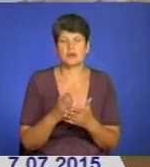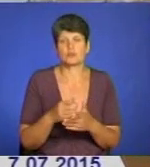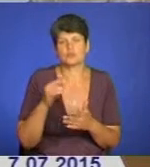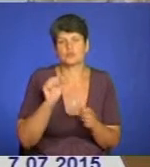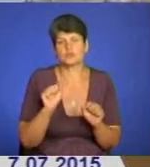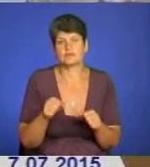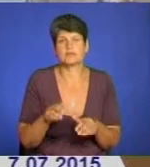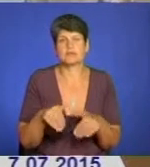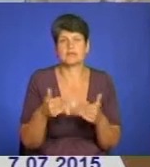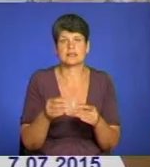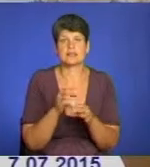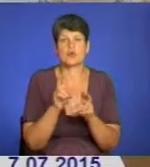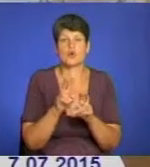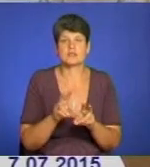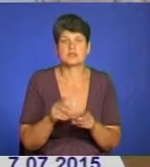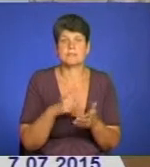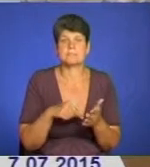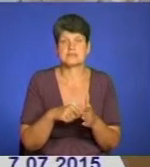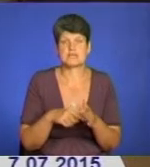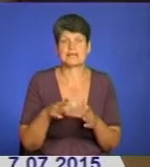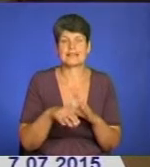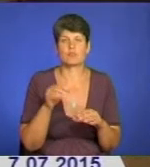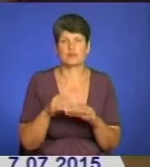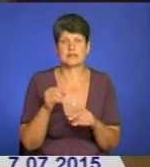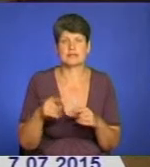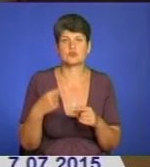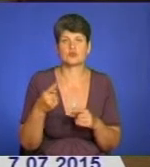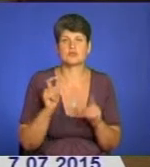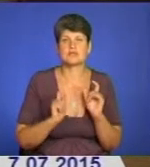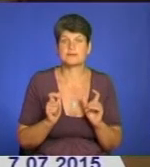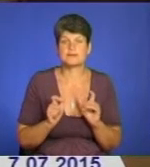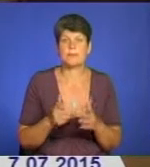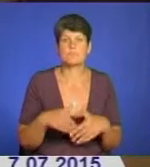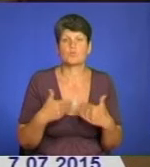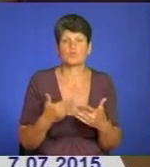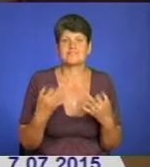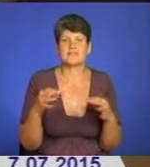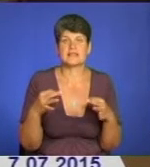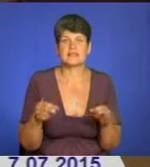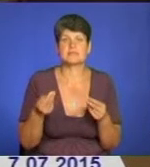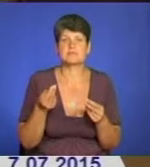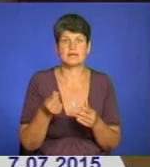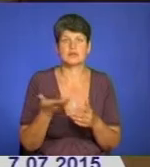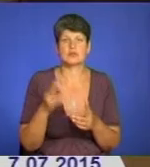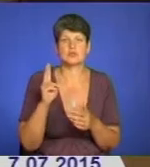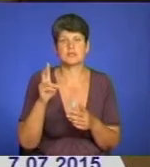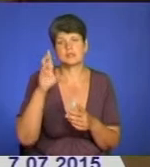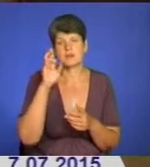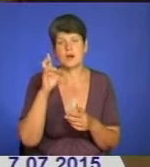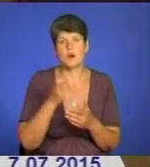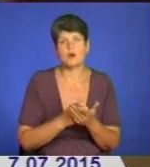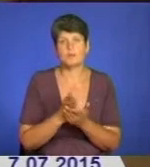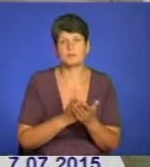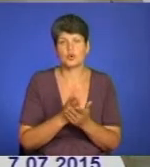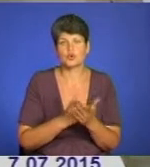на розгляд міських депутатів вже на наступній сесії. Зокрема, вони пропонують звільнити від сплати комунальних послуг учасників